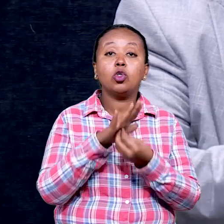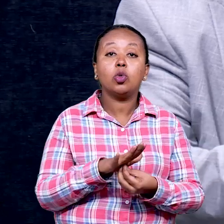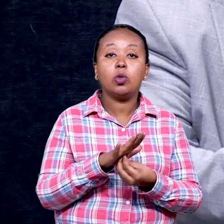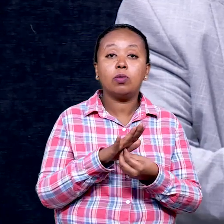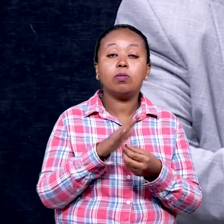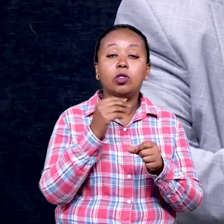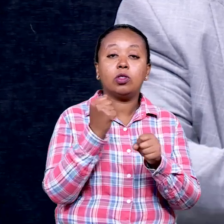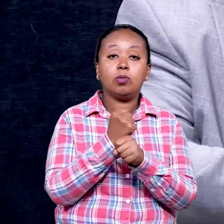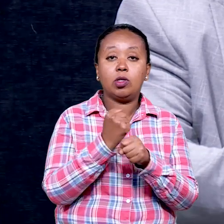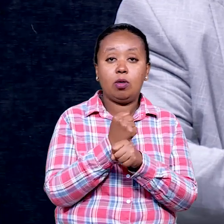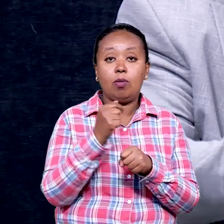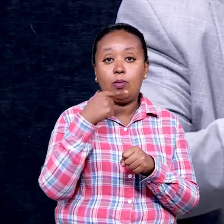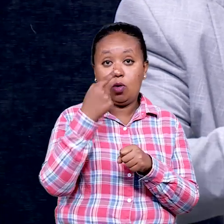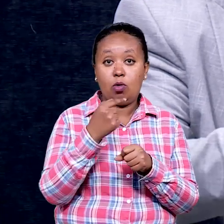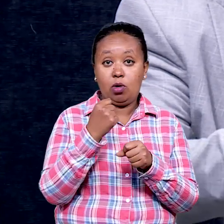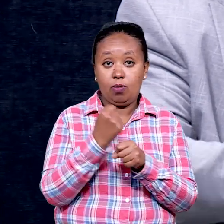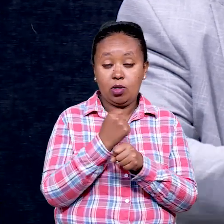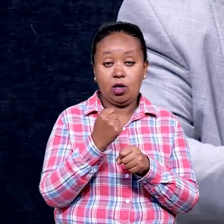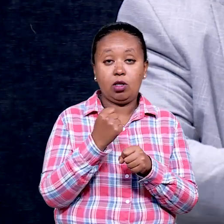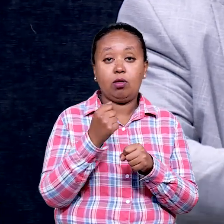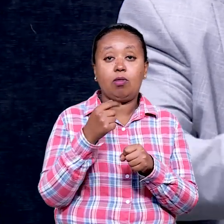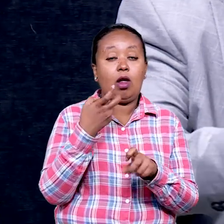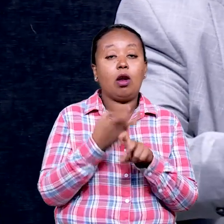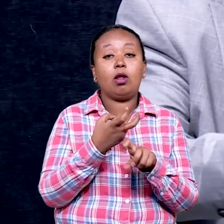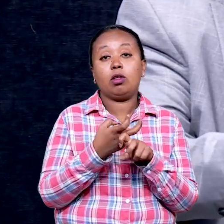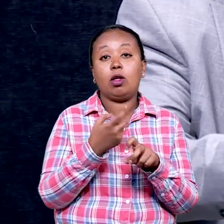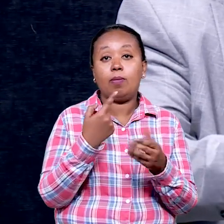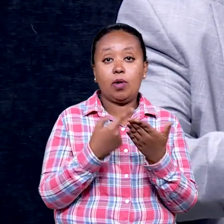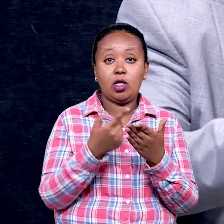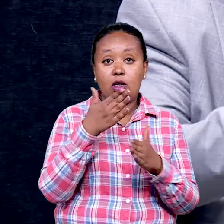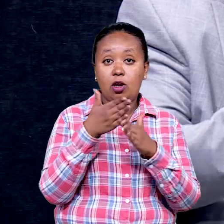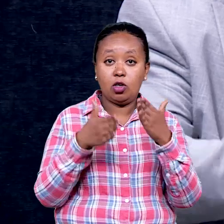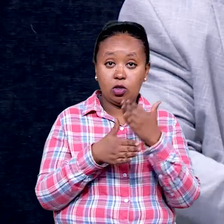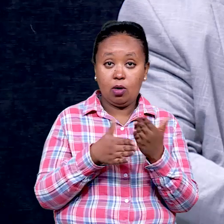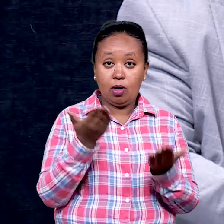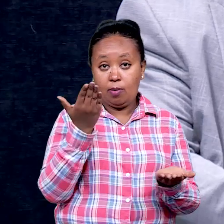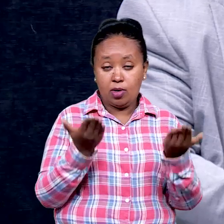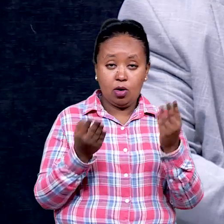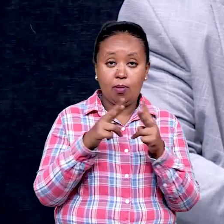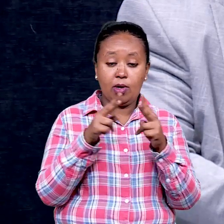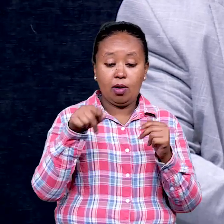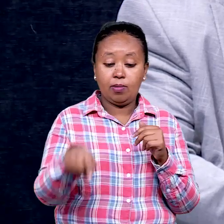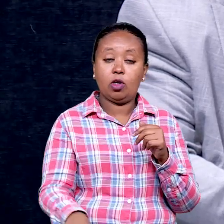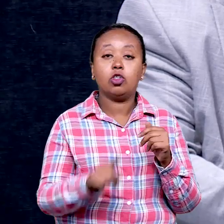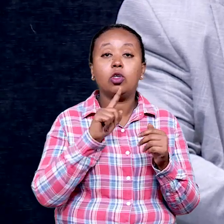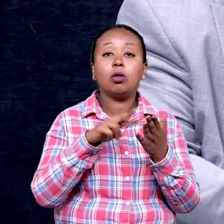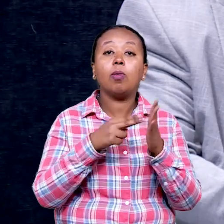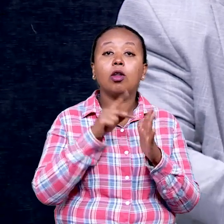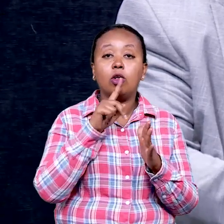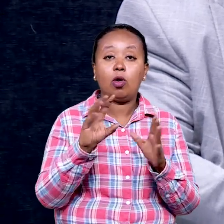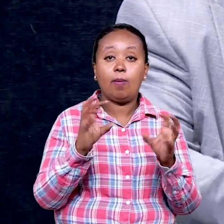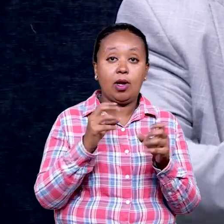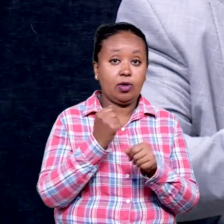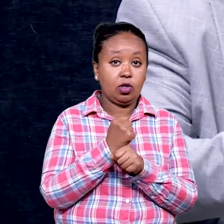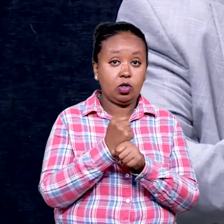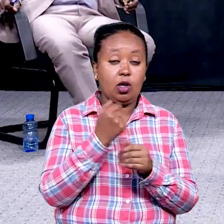የሚሰራ አይነት ስራ ነው ብሎ ለመውሰድ ያዳግታል። በዚህ ደረጃ ከመዘን ነው በጣም እታች ነን ማለት ነው። የሚዲያ ስራችን